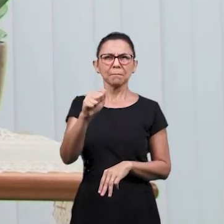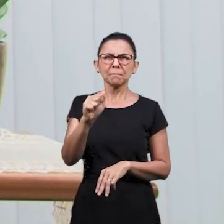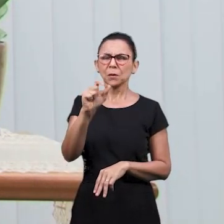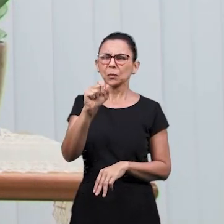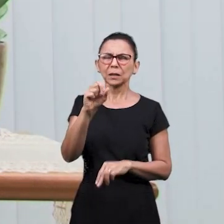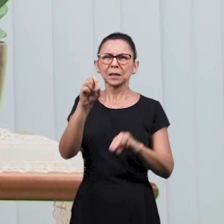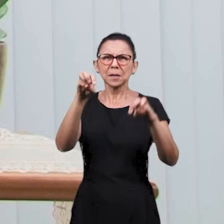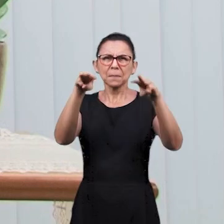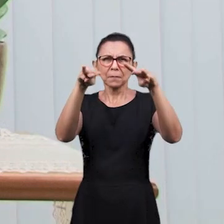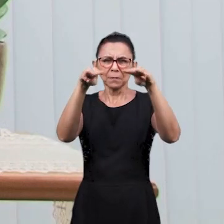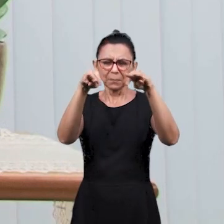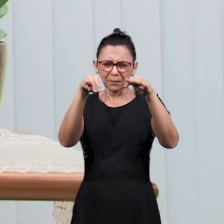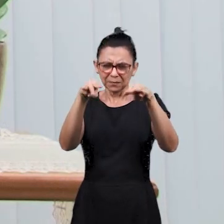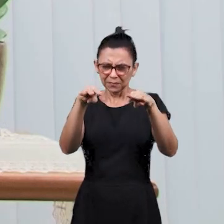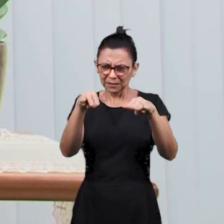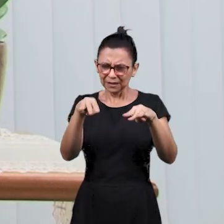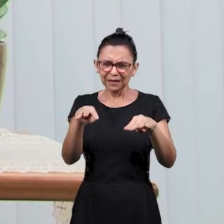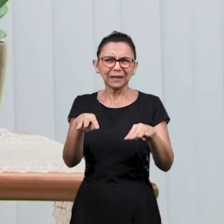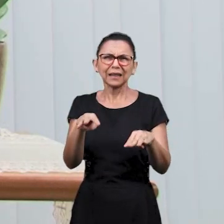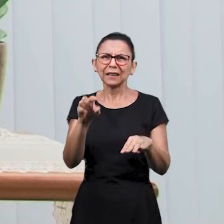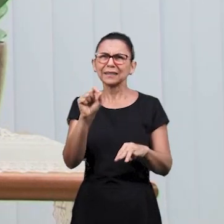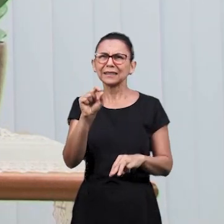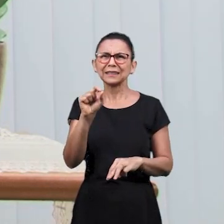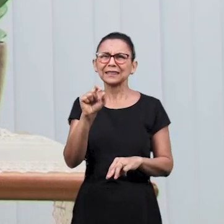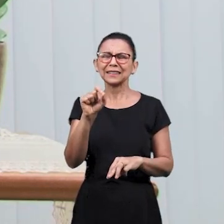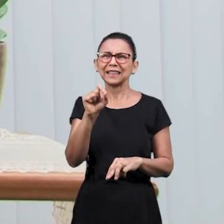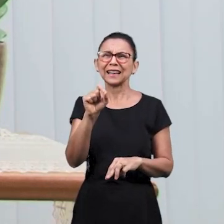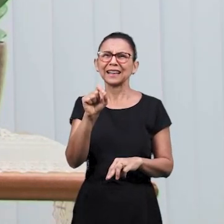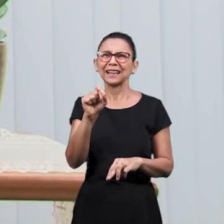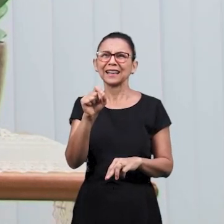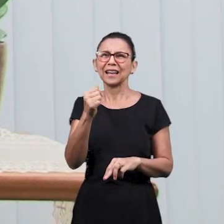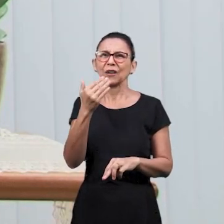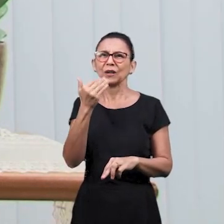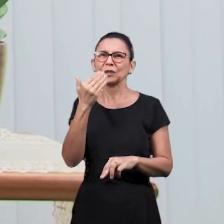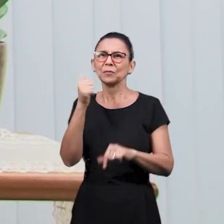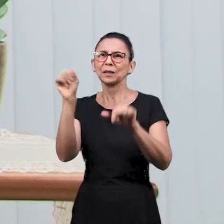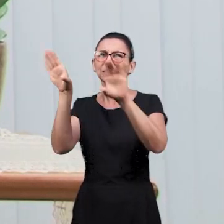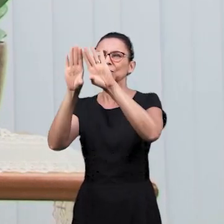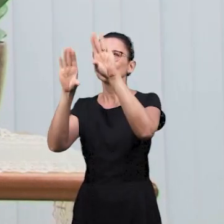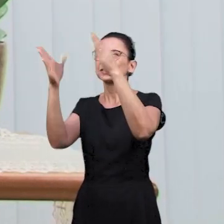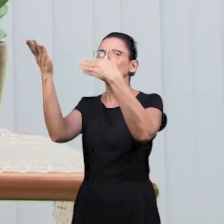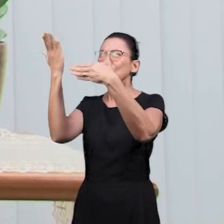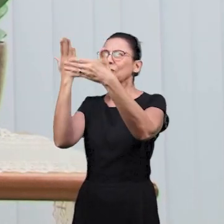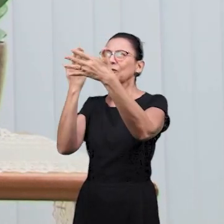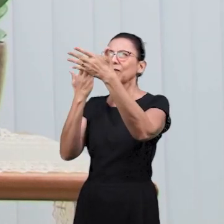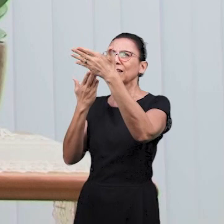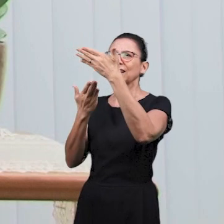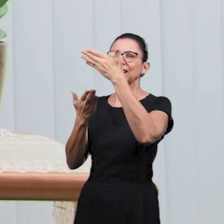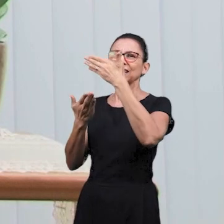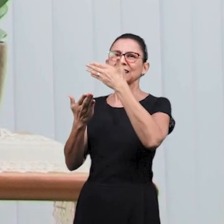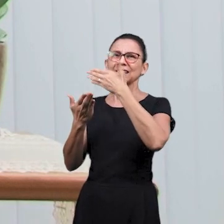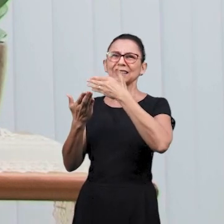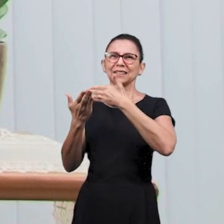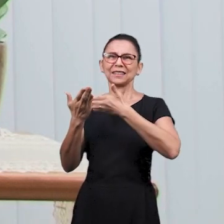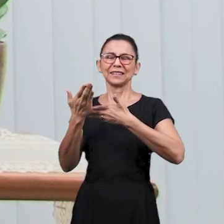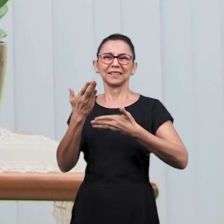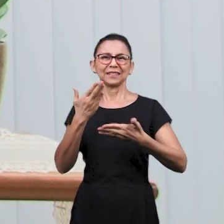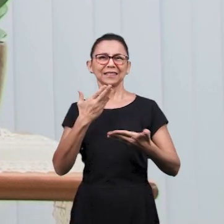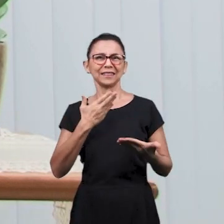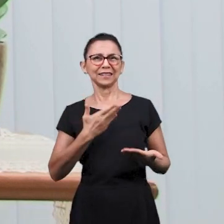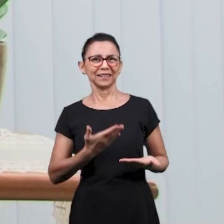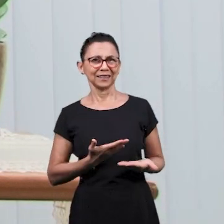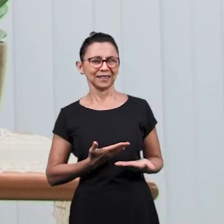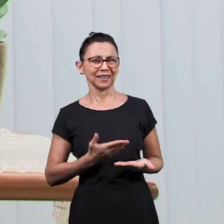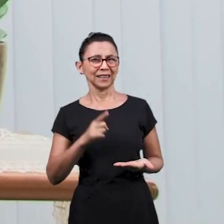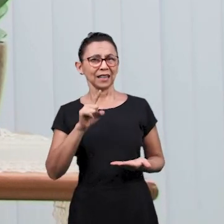И народ израильский, они собирали манну каждое утро. А значение слова «манна» —